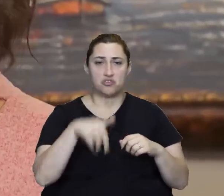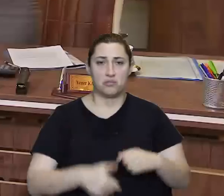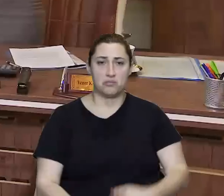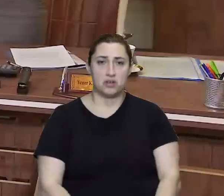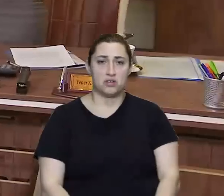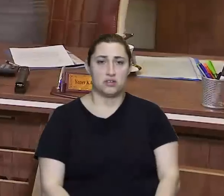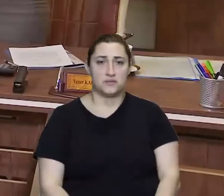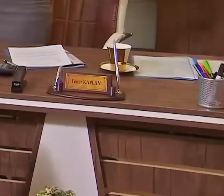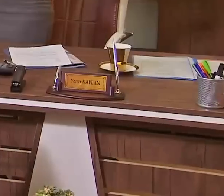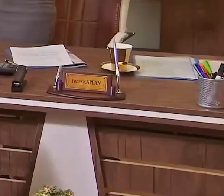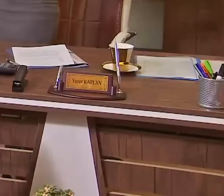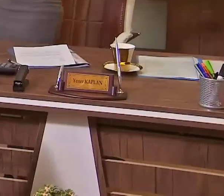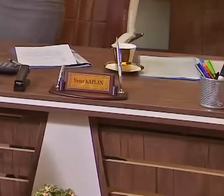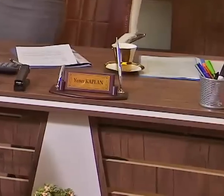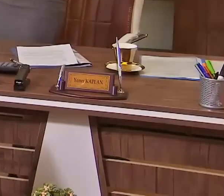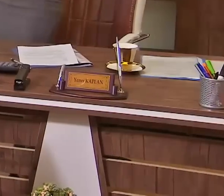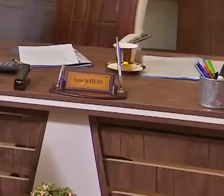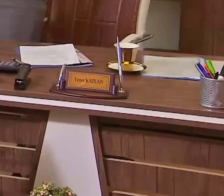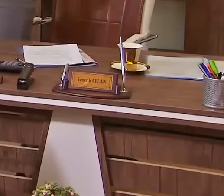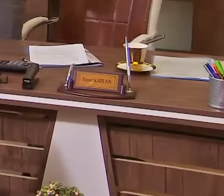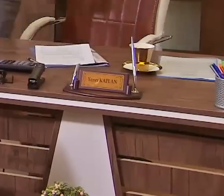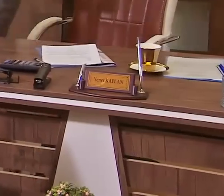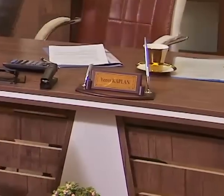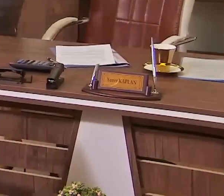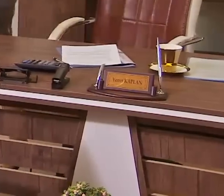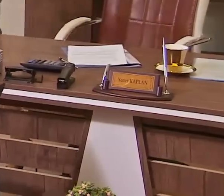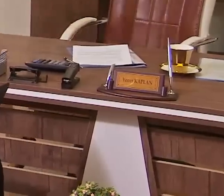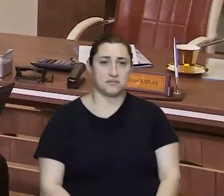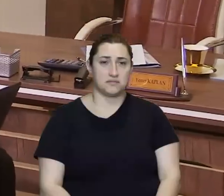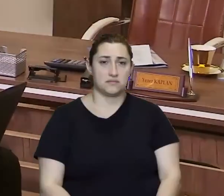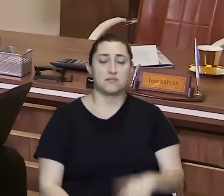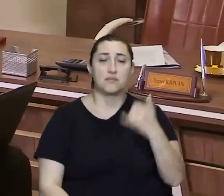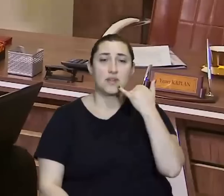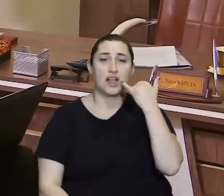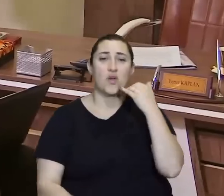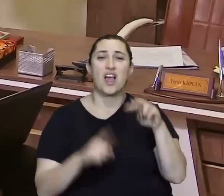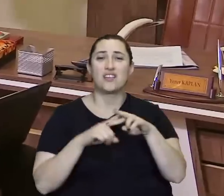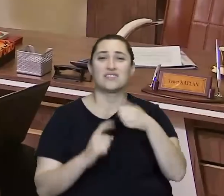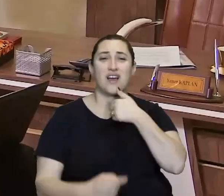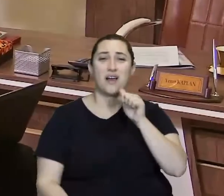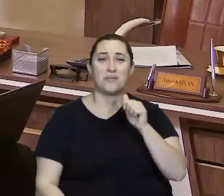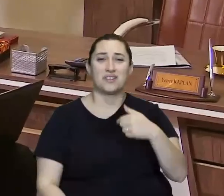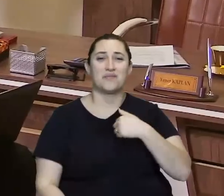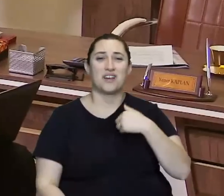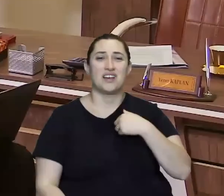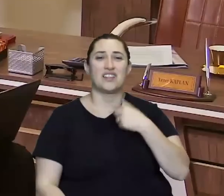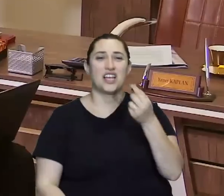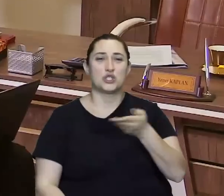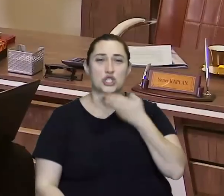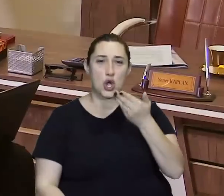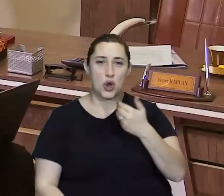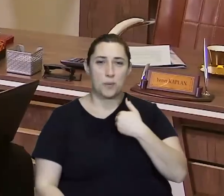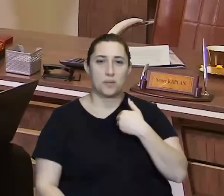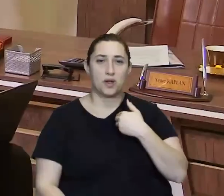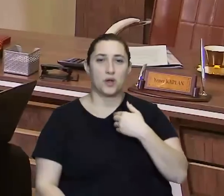dönmüş. Mehtap'a hiç yüz vermediği gibi trip dağıtmadan kendi halinde takılıyor. Alo Aslan abi, bana az çorba, bir